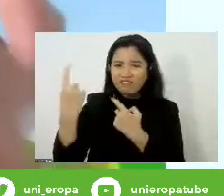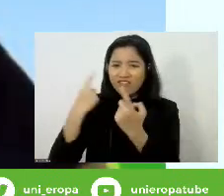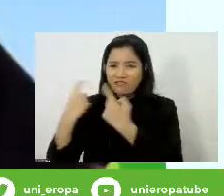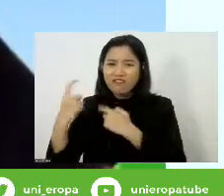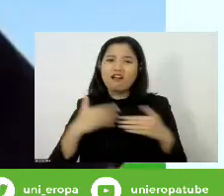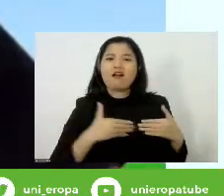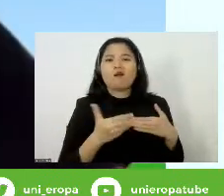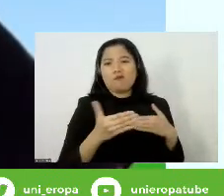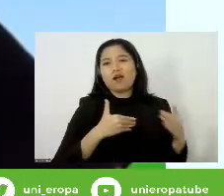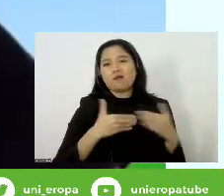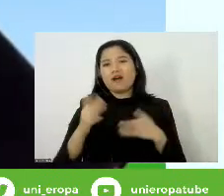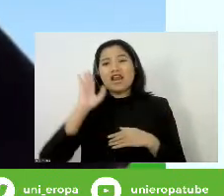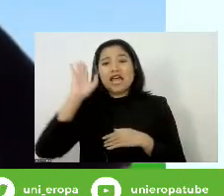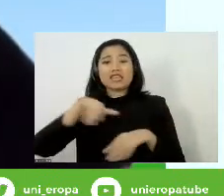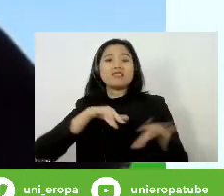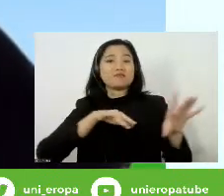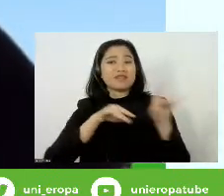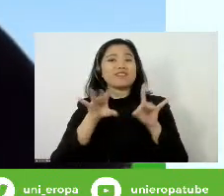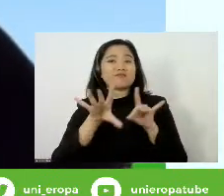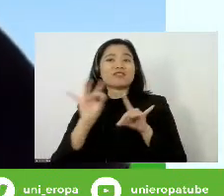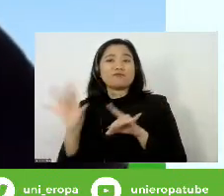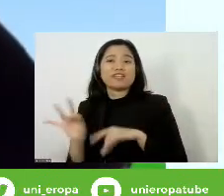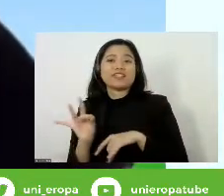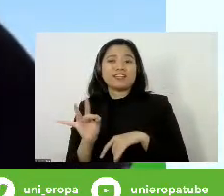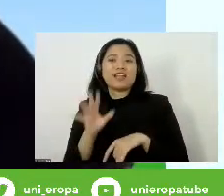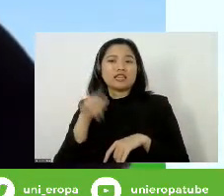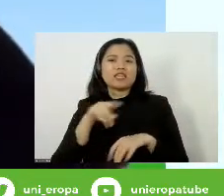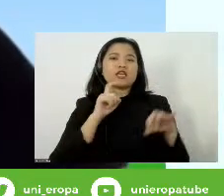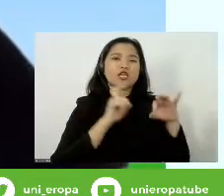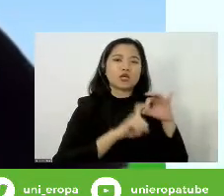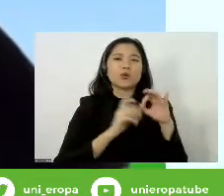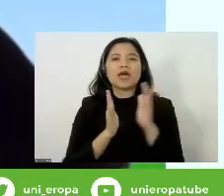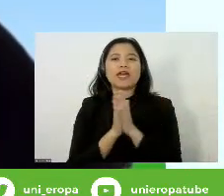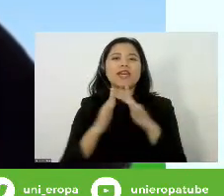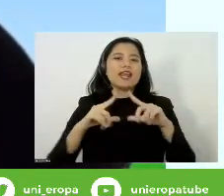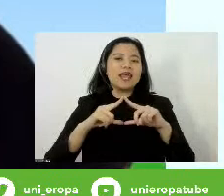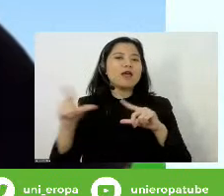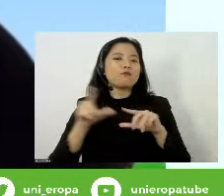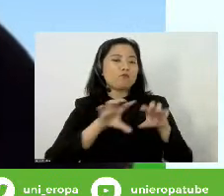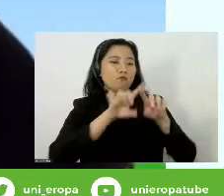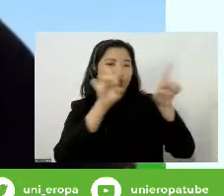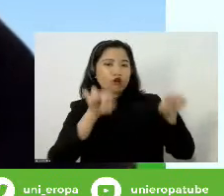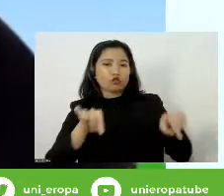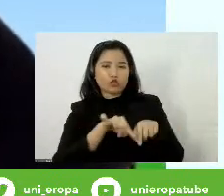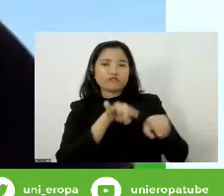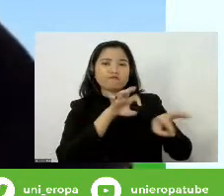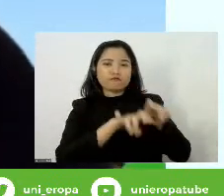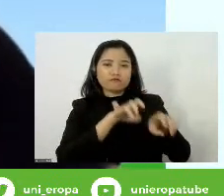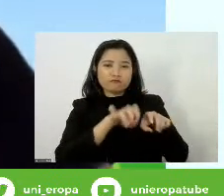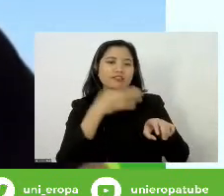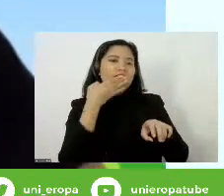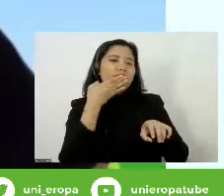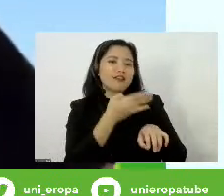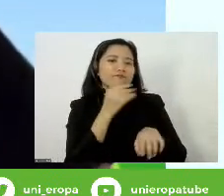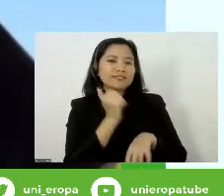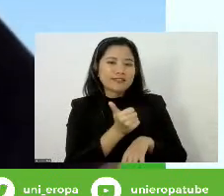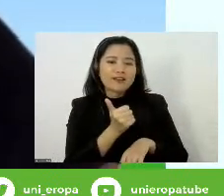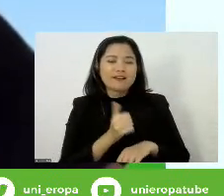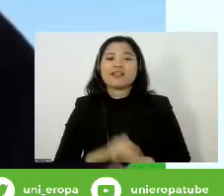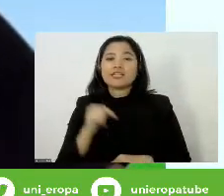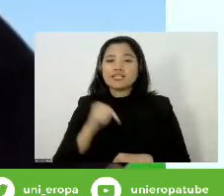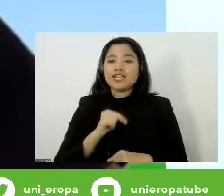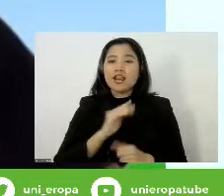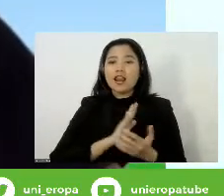nanti kita bakal Sari jadi langsung aja dicuekin ebooks teman boleh langsung bertanya dan sekarang kita langsung aja